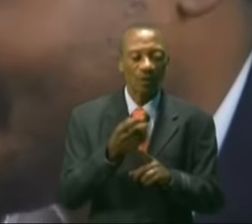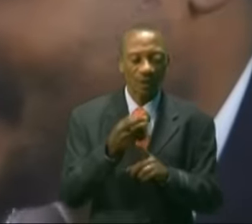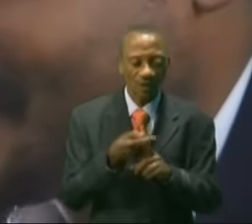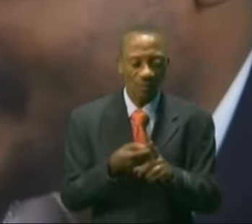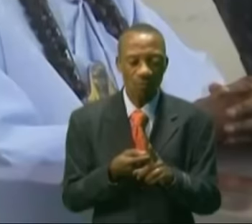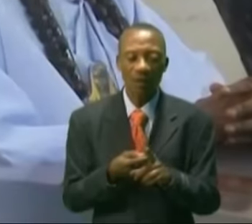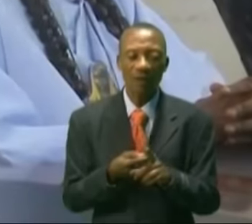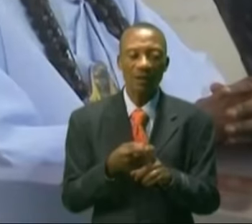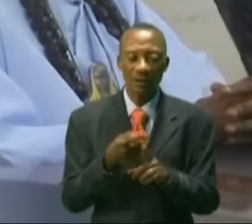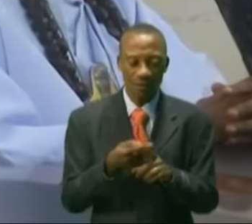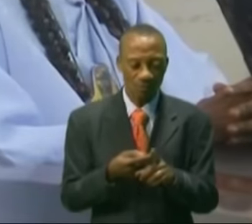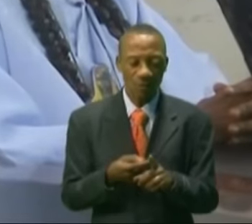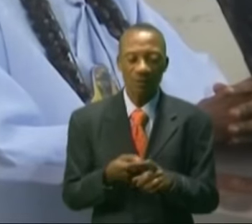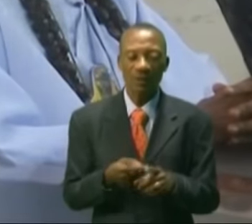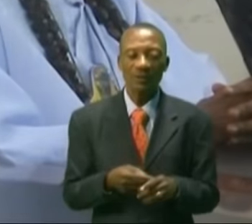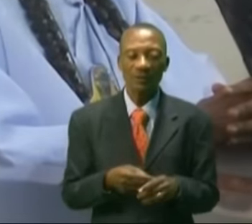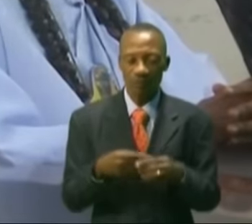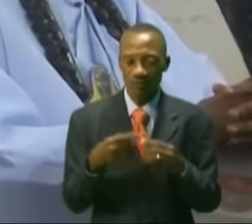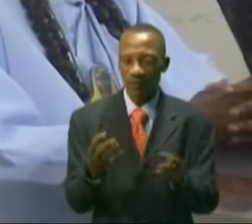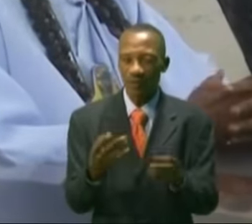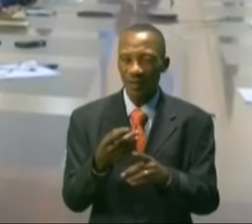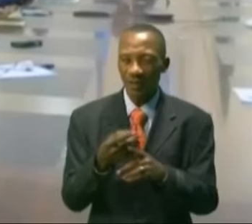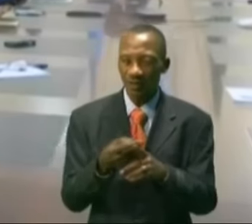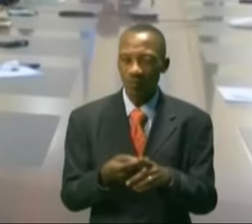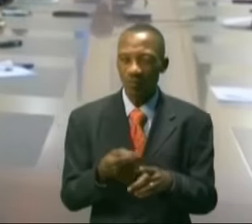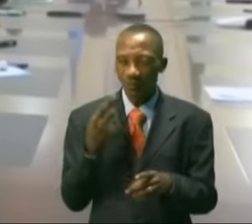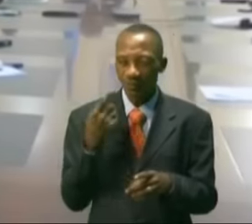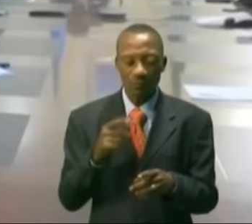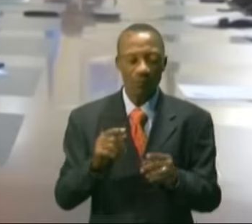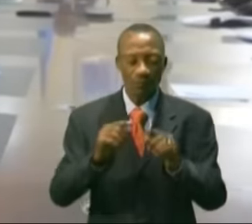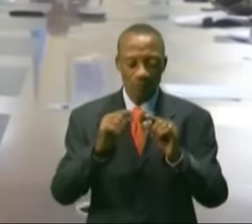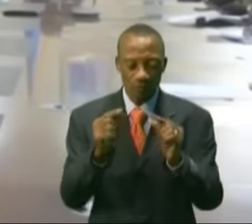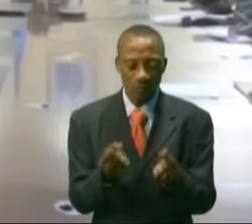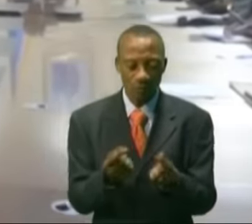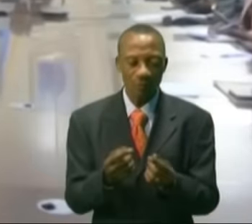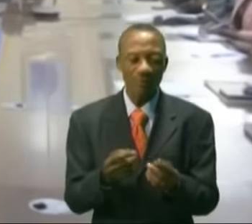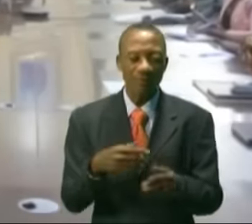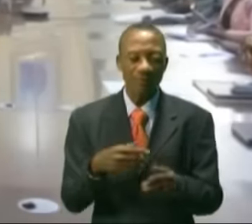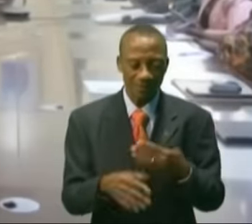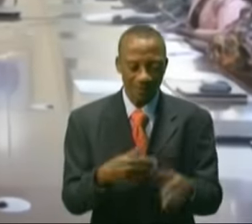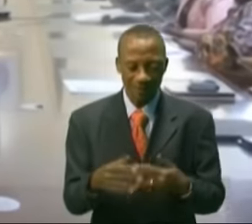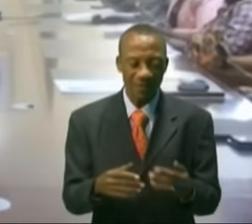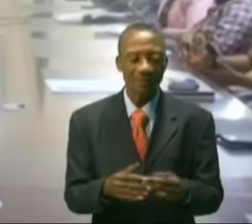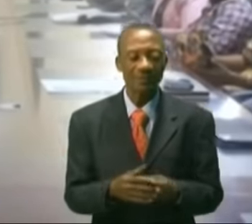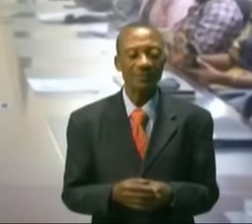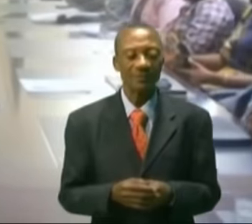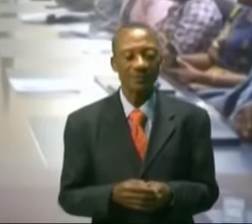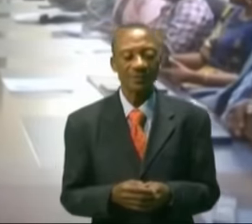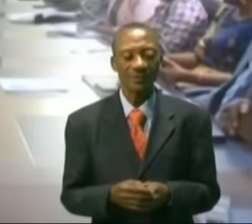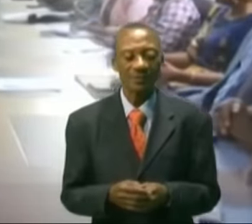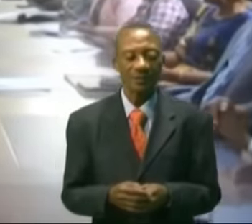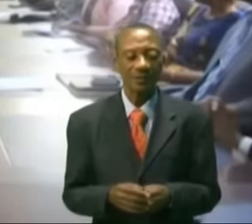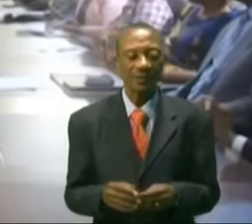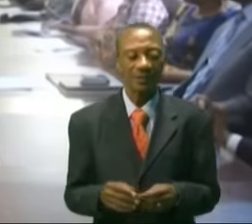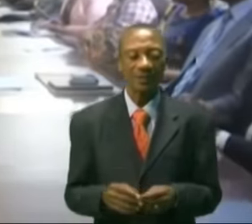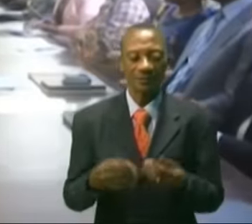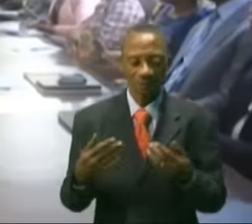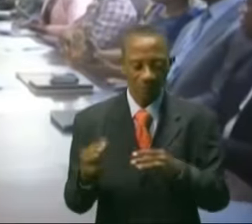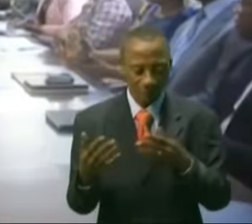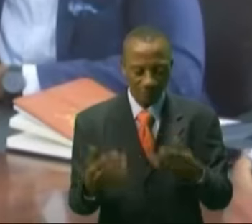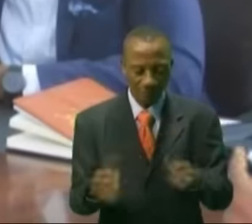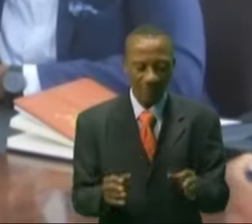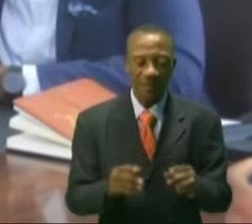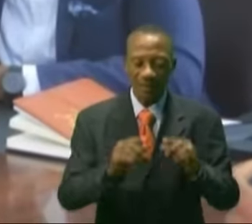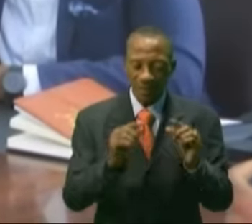été donné pour qu'ils se conforment à la loi. Vient ensuite les membres de la commission permanente des réformes du droit